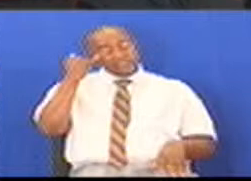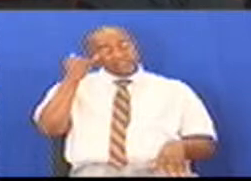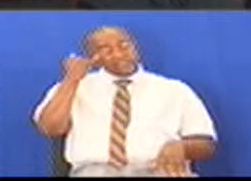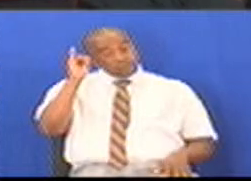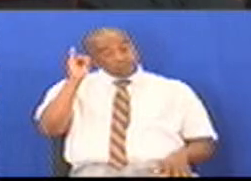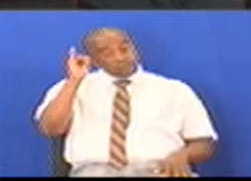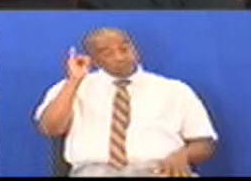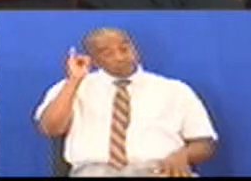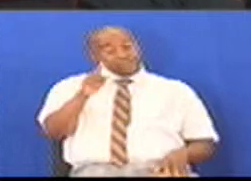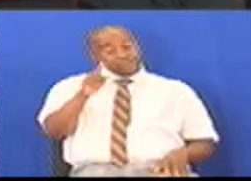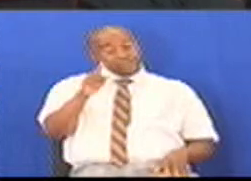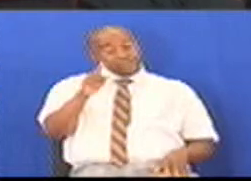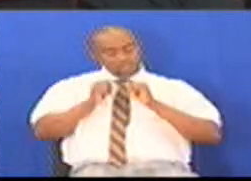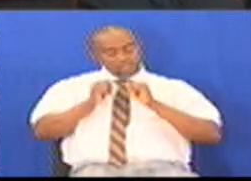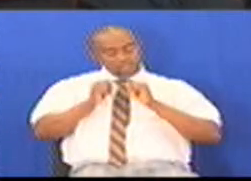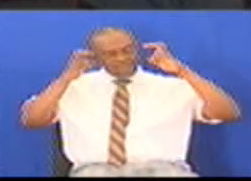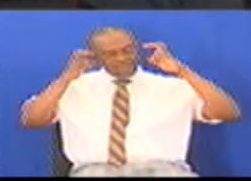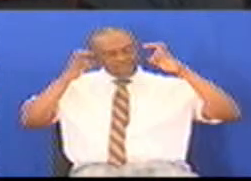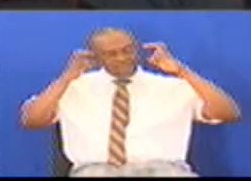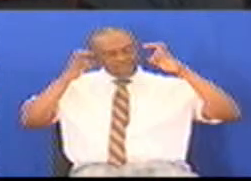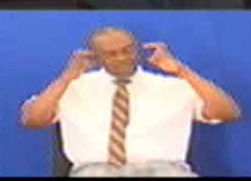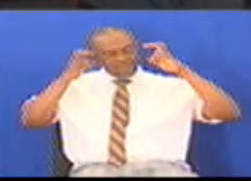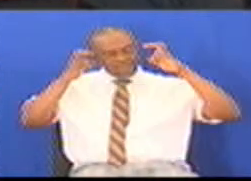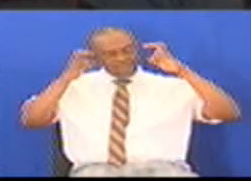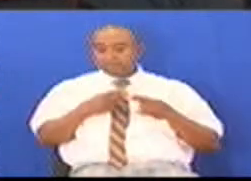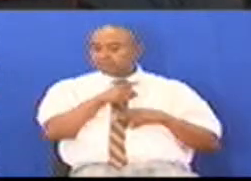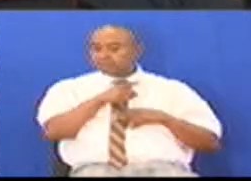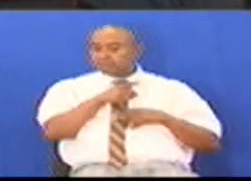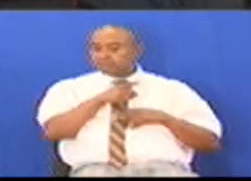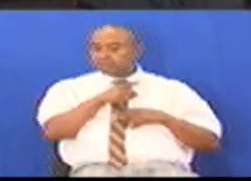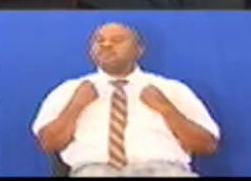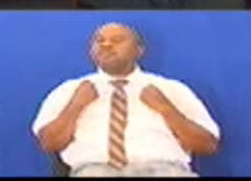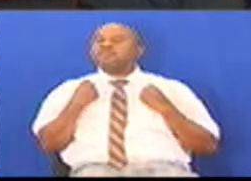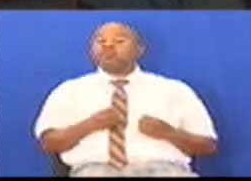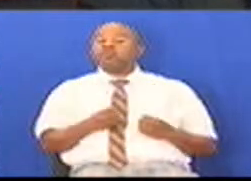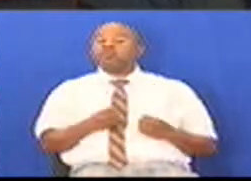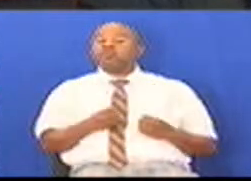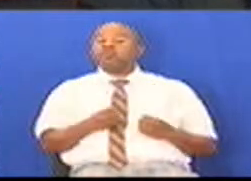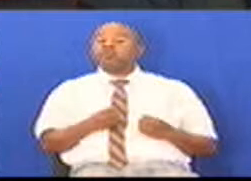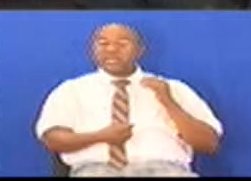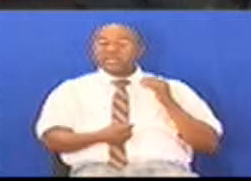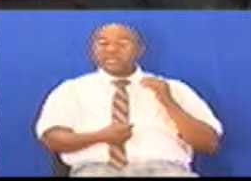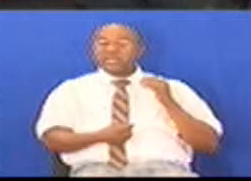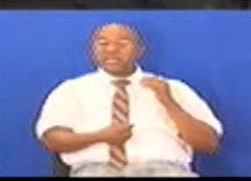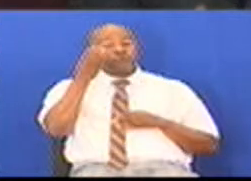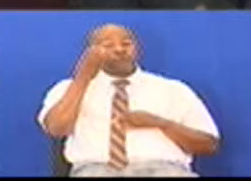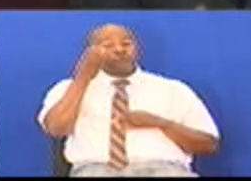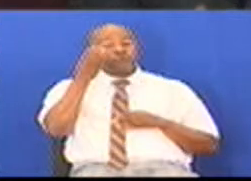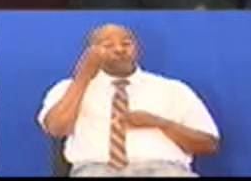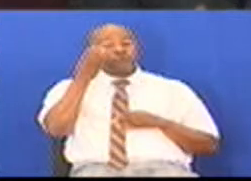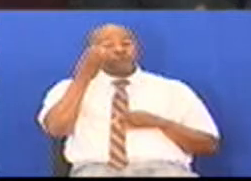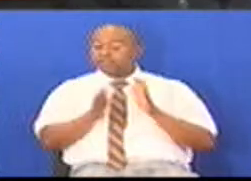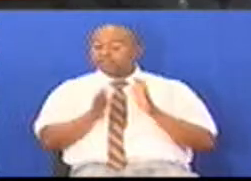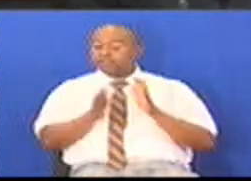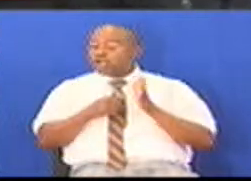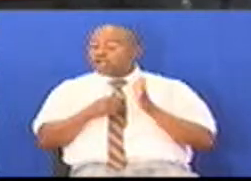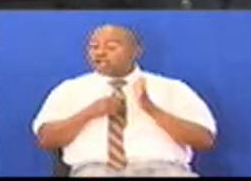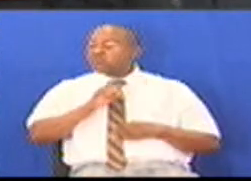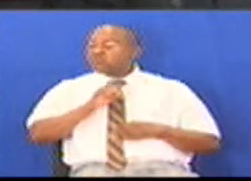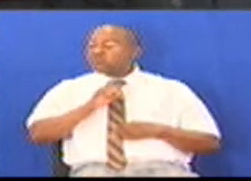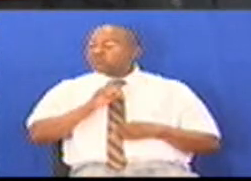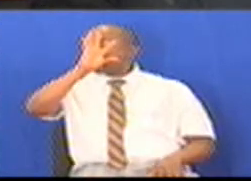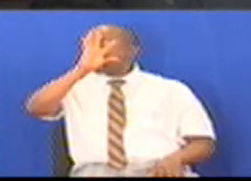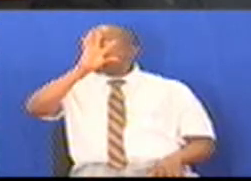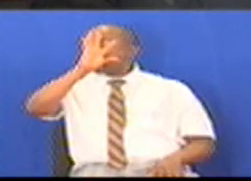kulifikiria upya sharti hili kwa sababu itakuwa vigumu kwa biashara inayotoka katika msukosuko kulipa kodi yote iliyoahirishwa kwa